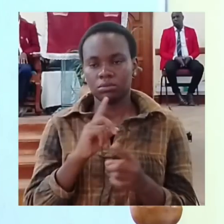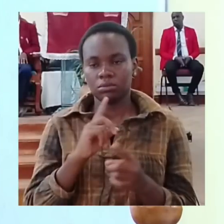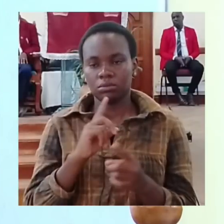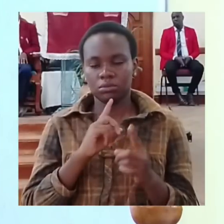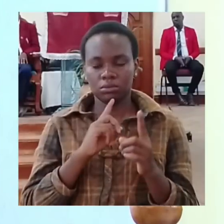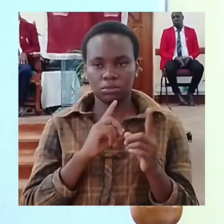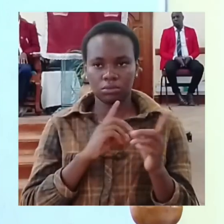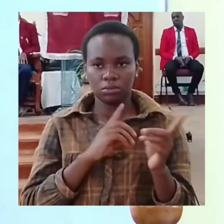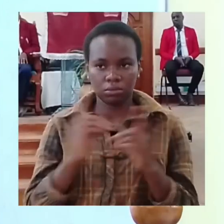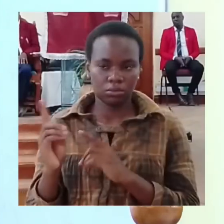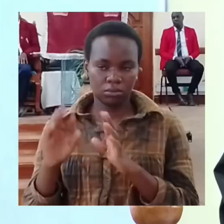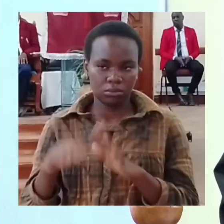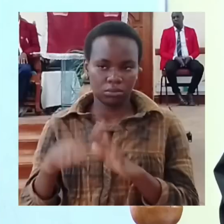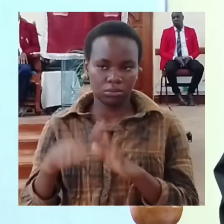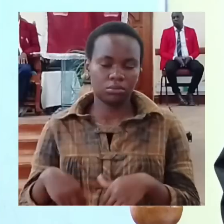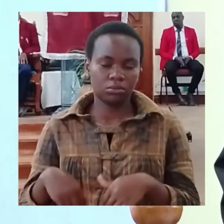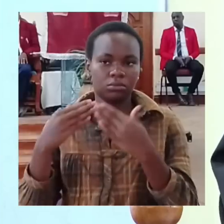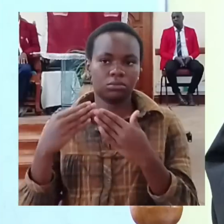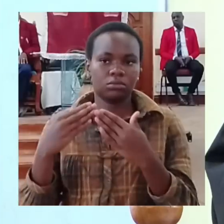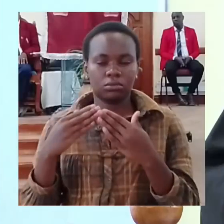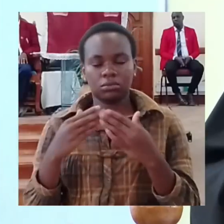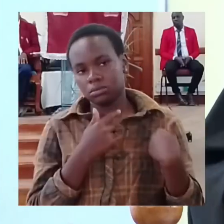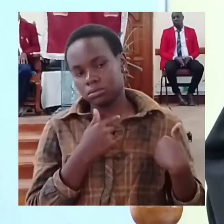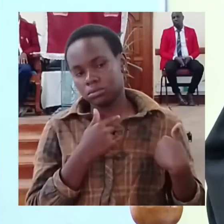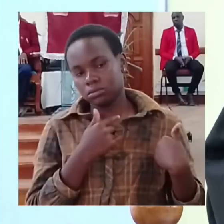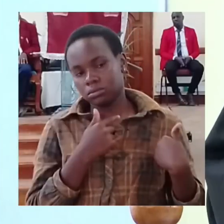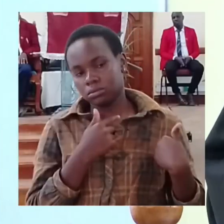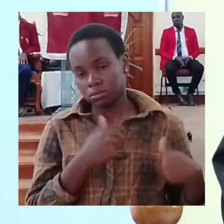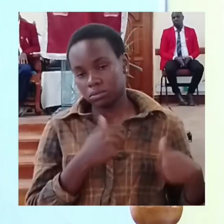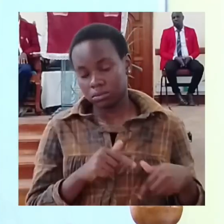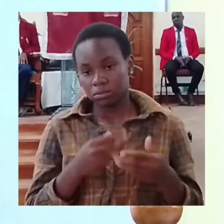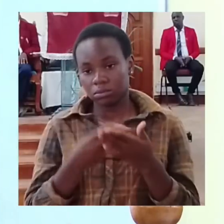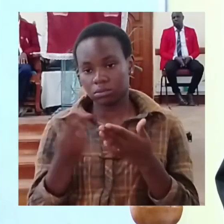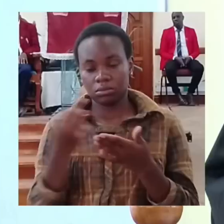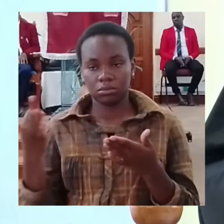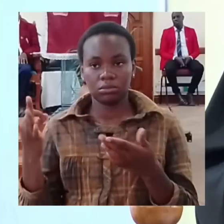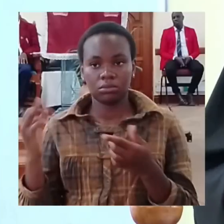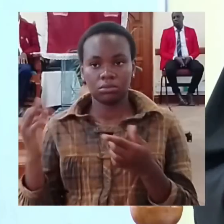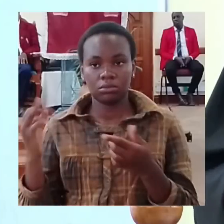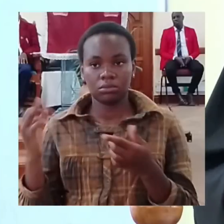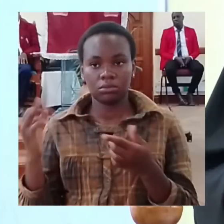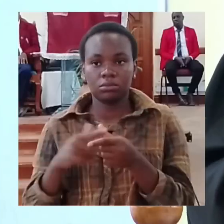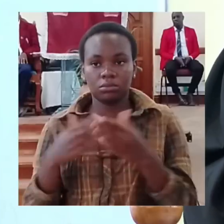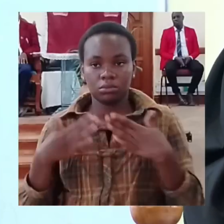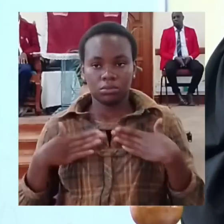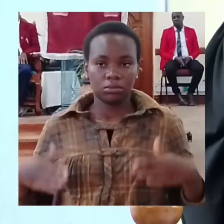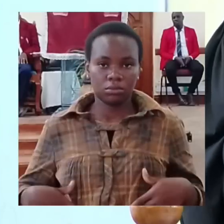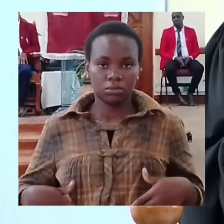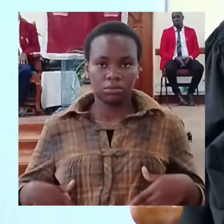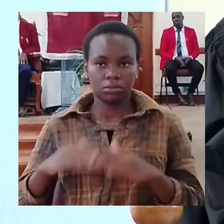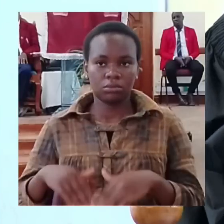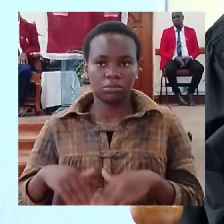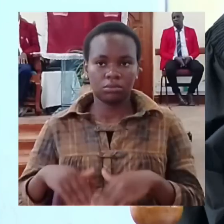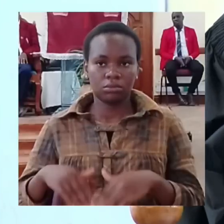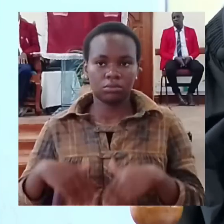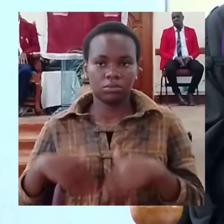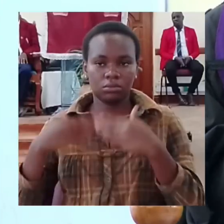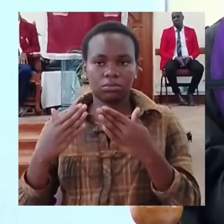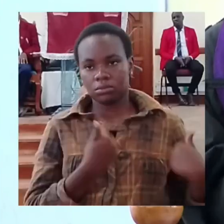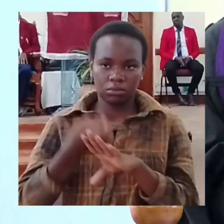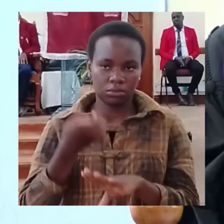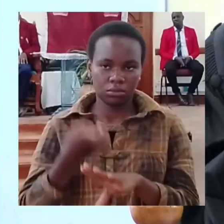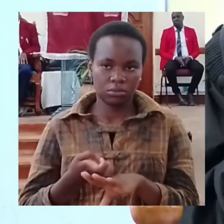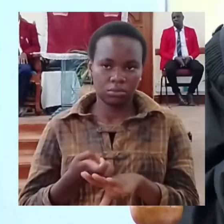ni akamuhe roho wake mutheru na thiini wa mere yanyu arute ngoro iria nyumu ta